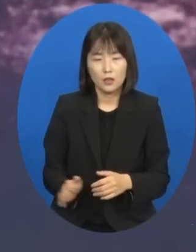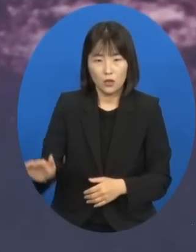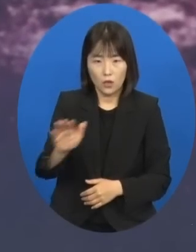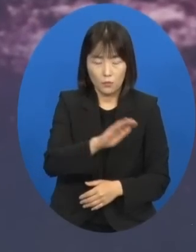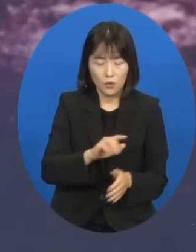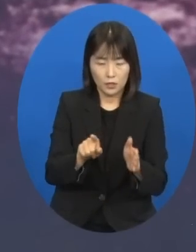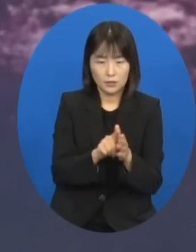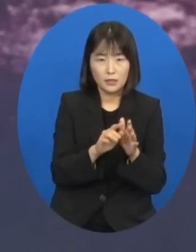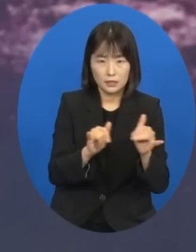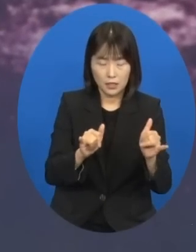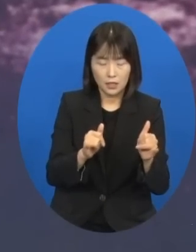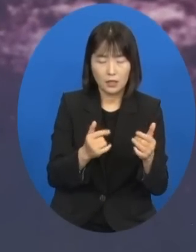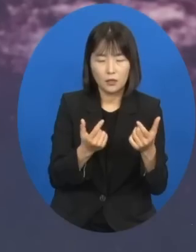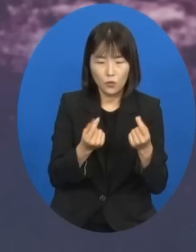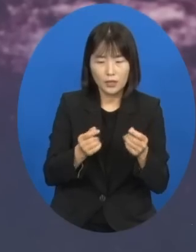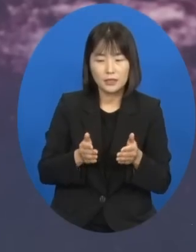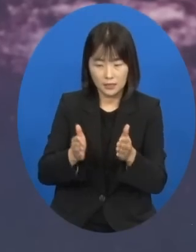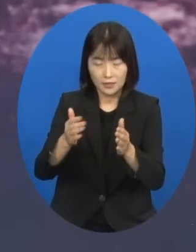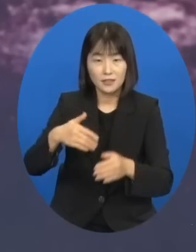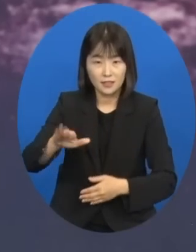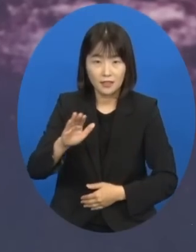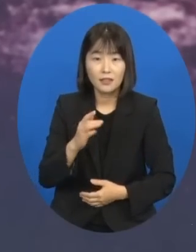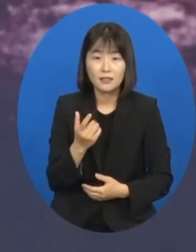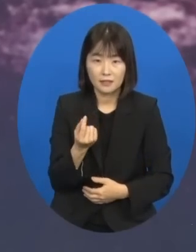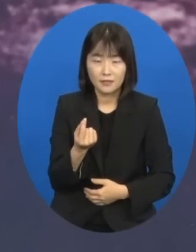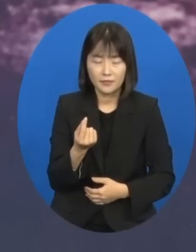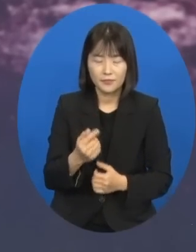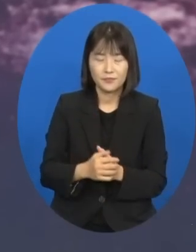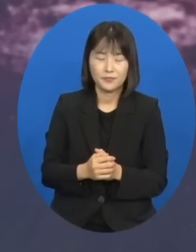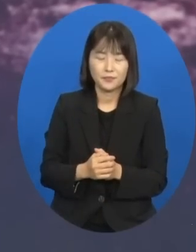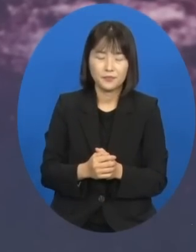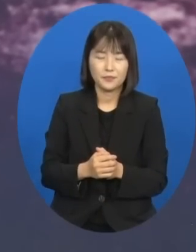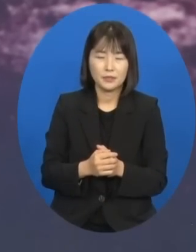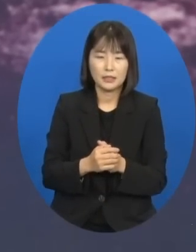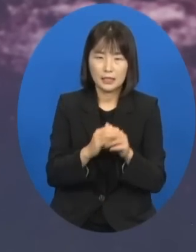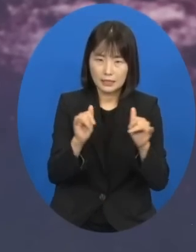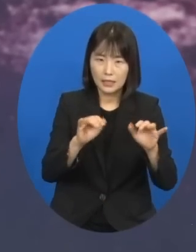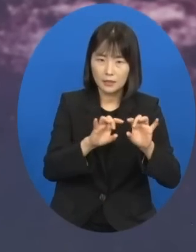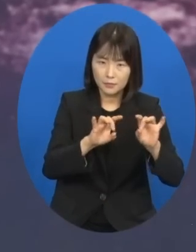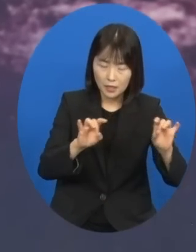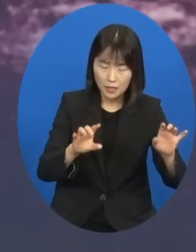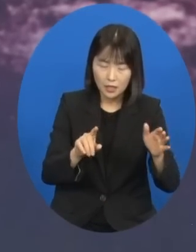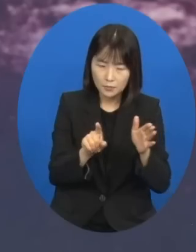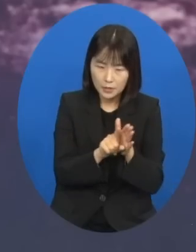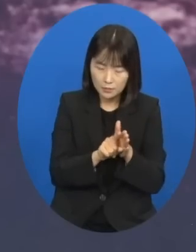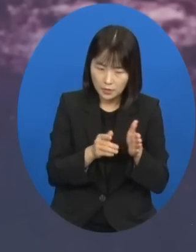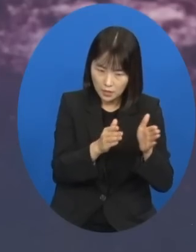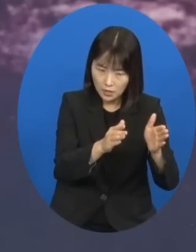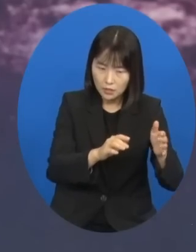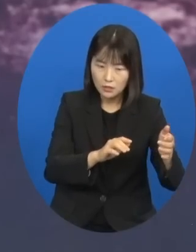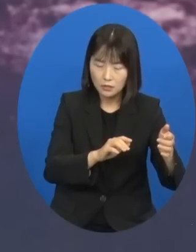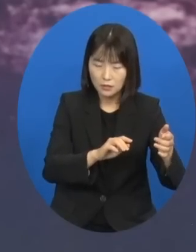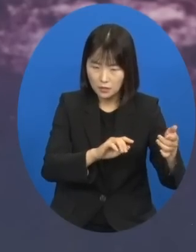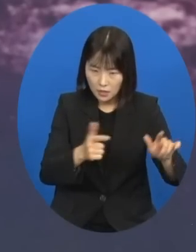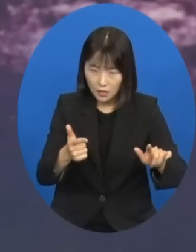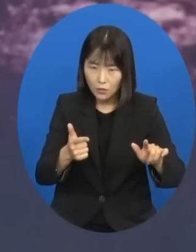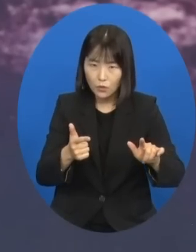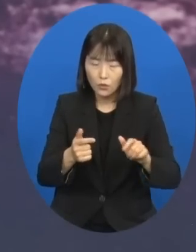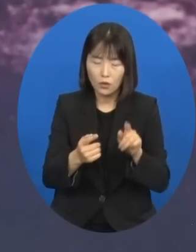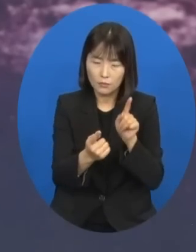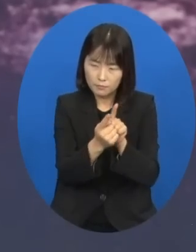여정을 가는 것이죠. 하지만 각 사람의 믿음의 여정의 루트는 다르고 만나는